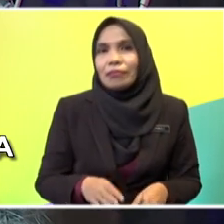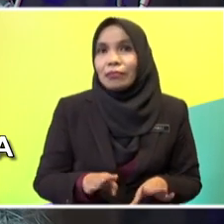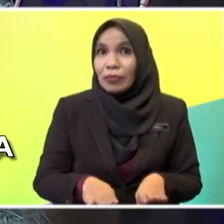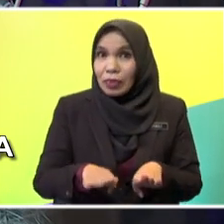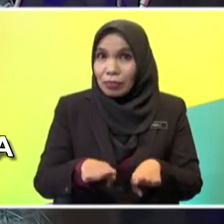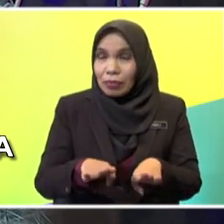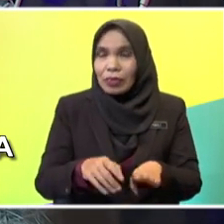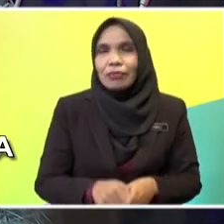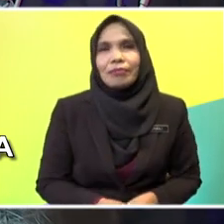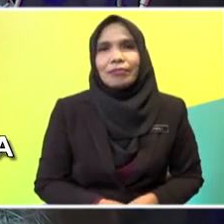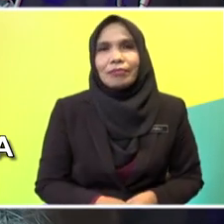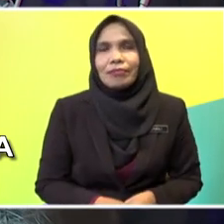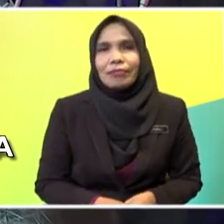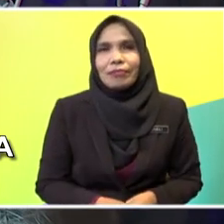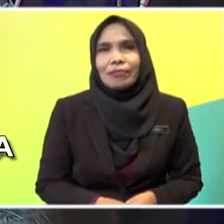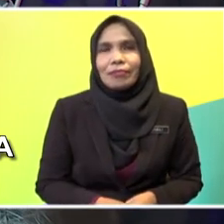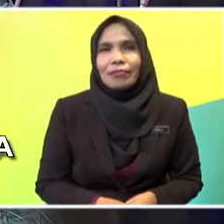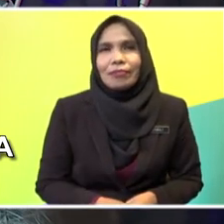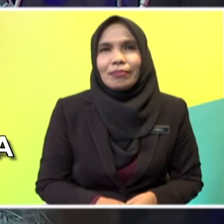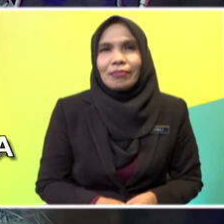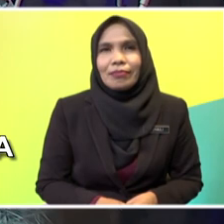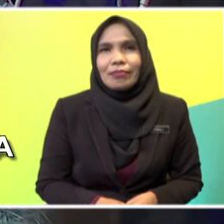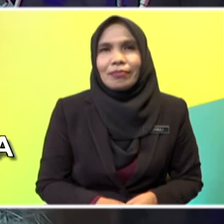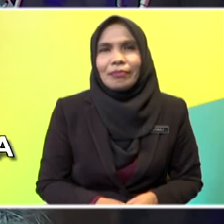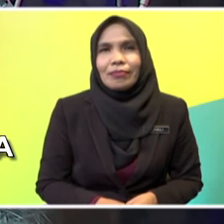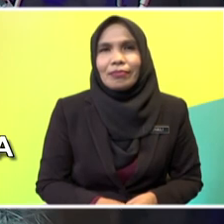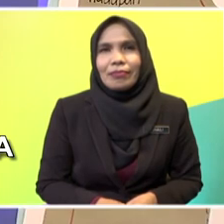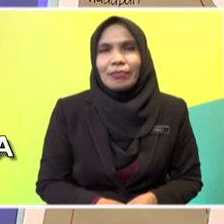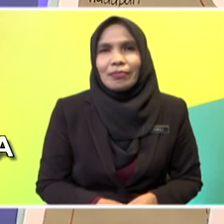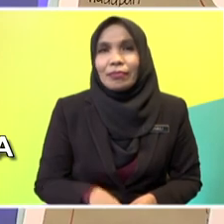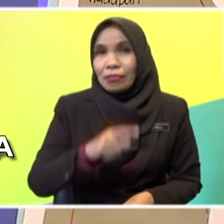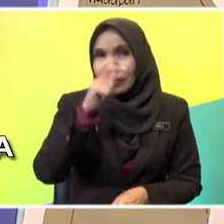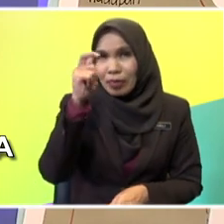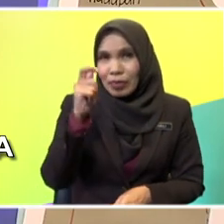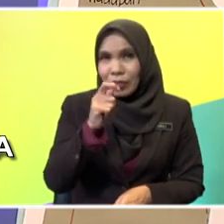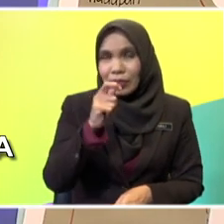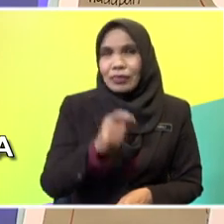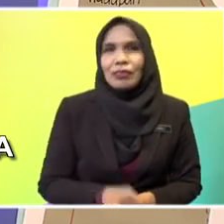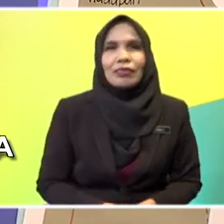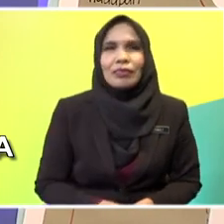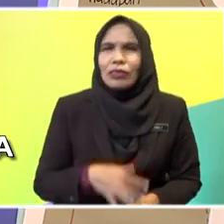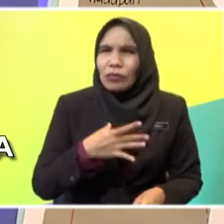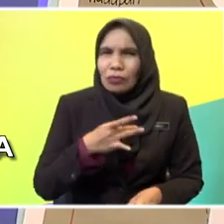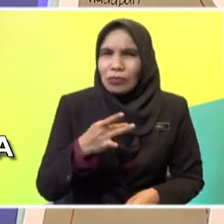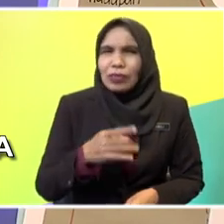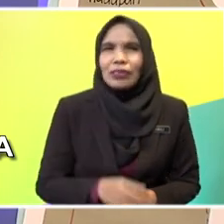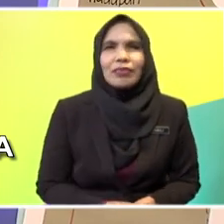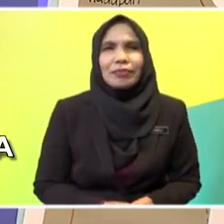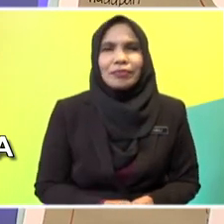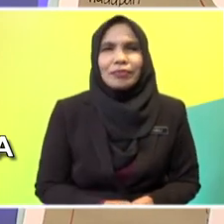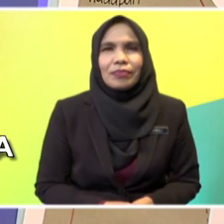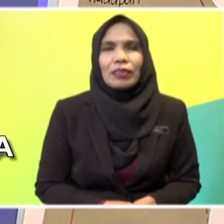minat, mereka bukan faham sangat pun. Minat, kita minat, minat. Tapi bila kita beri galakan,